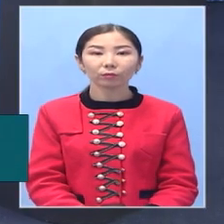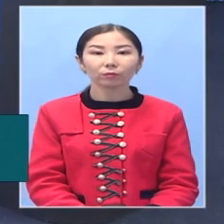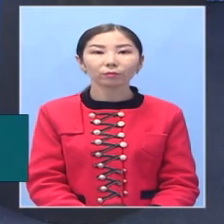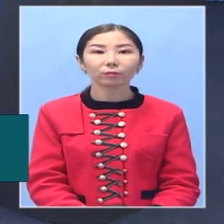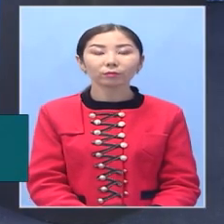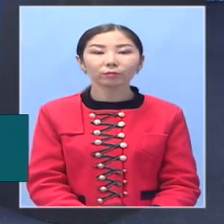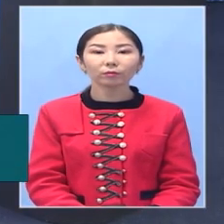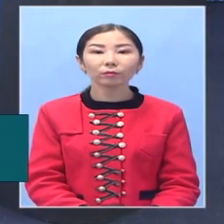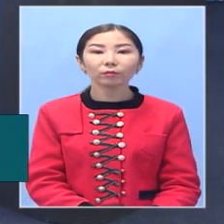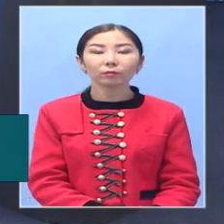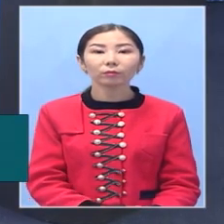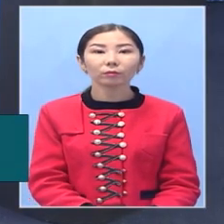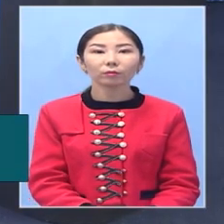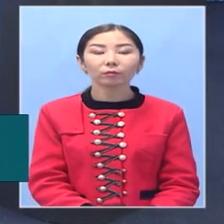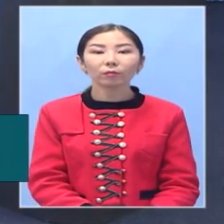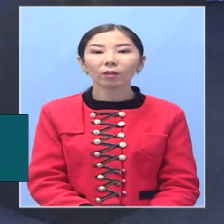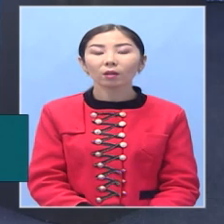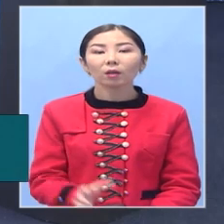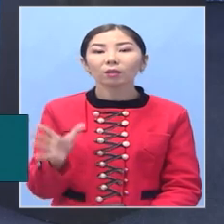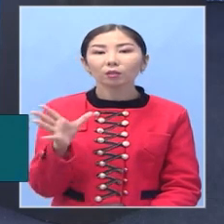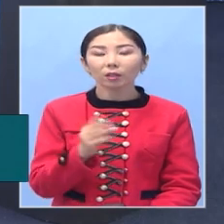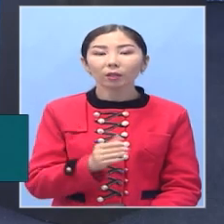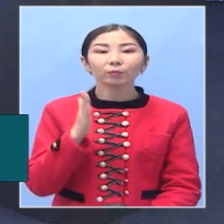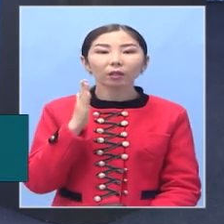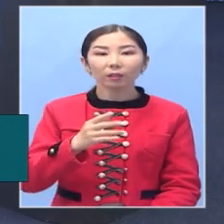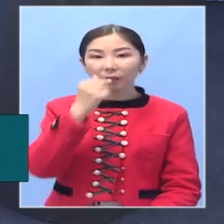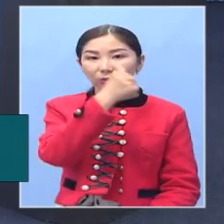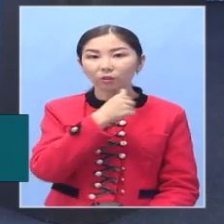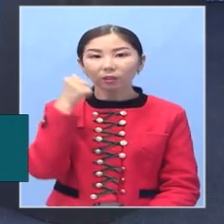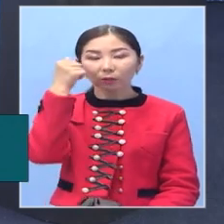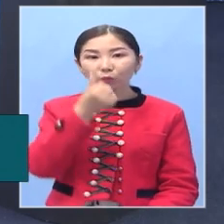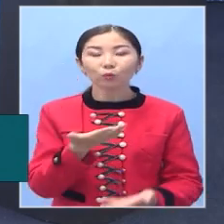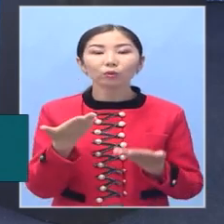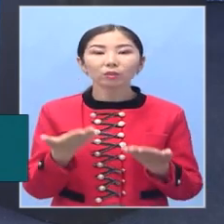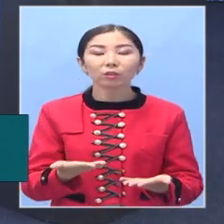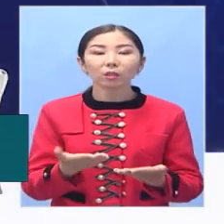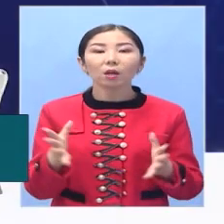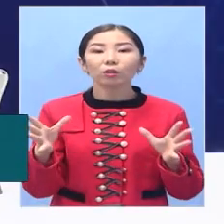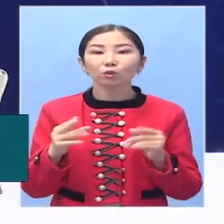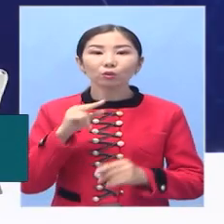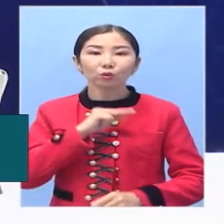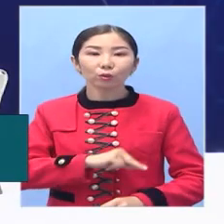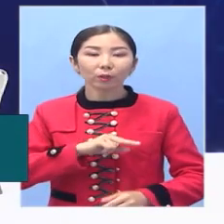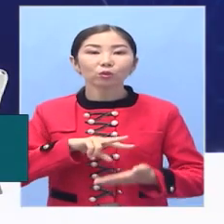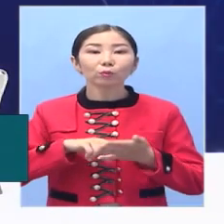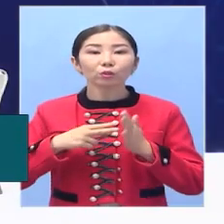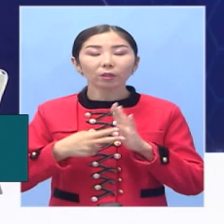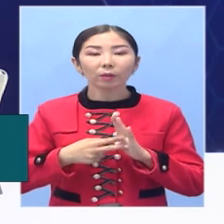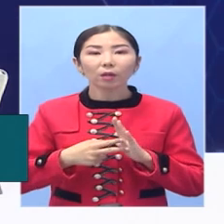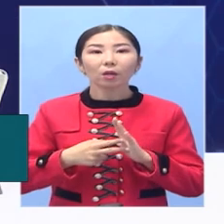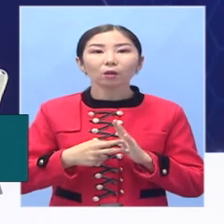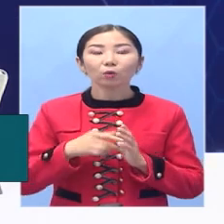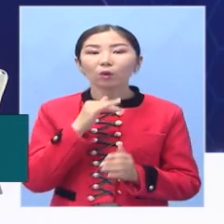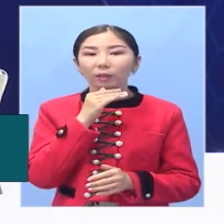жалпылама. Енді жалпы алдағы жылдың еншісінде биылғы жыл жұмыстар енді жоспарланған жұмыстар өз